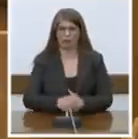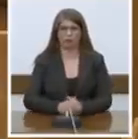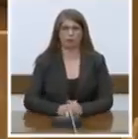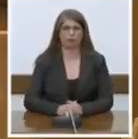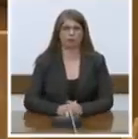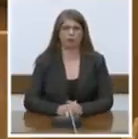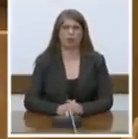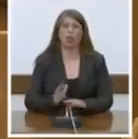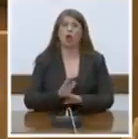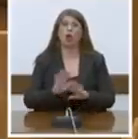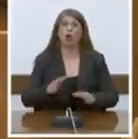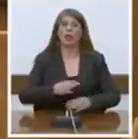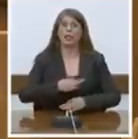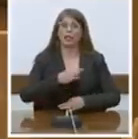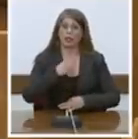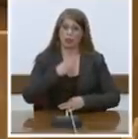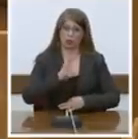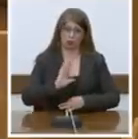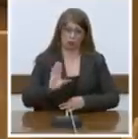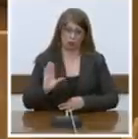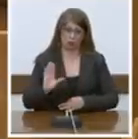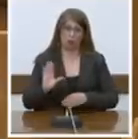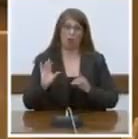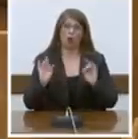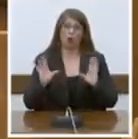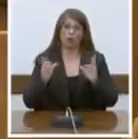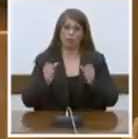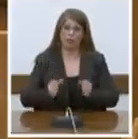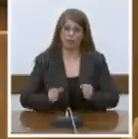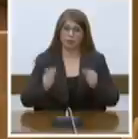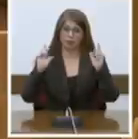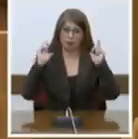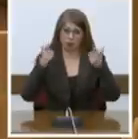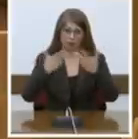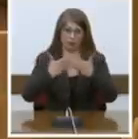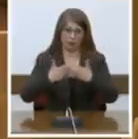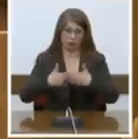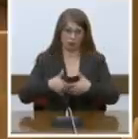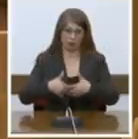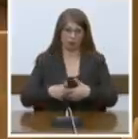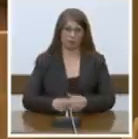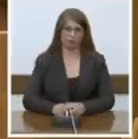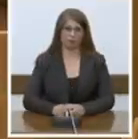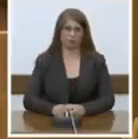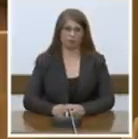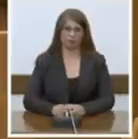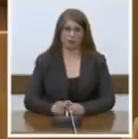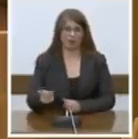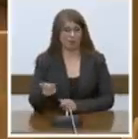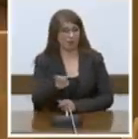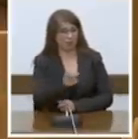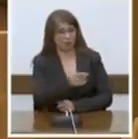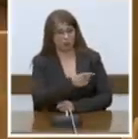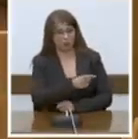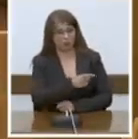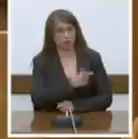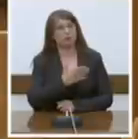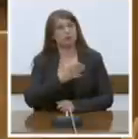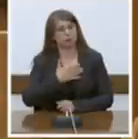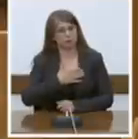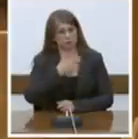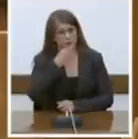χωρίς κύρος και χωρίς θεσμική δημοκρατική λειτουργία, σε αυτούς θα ήθελα να